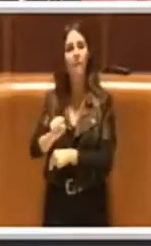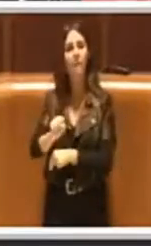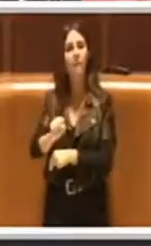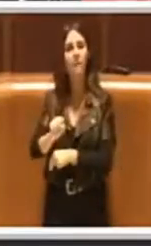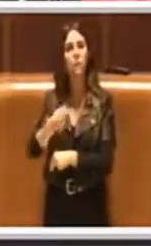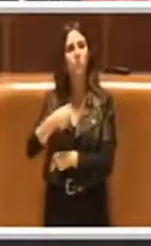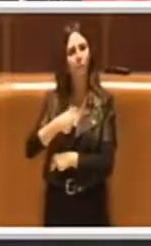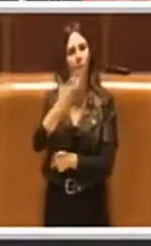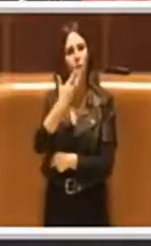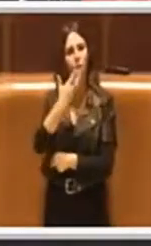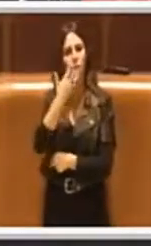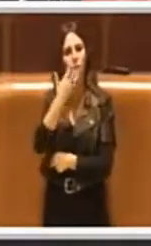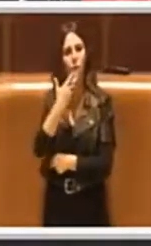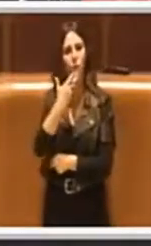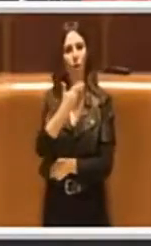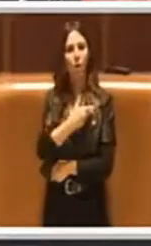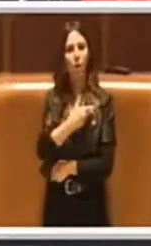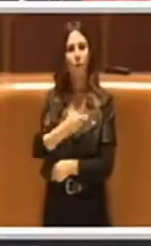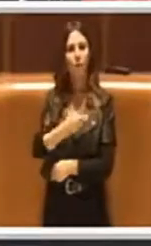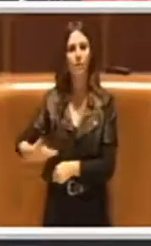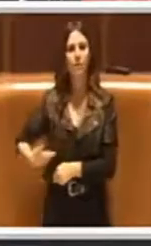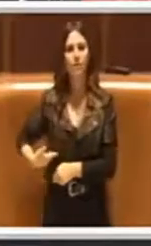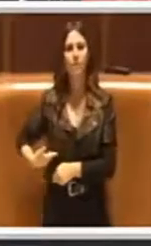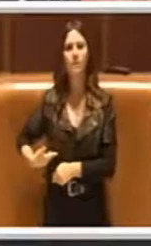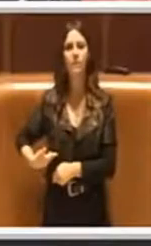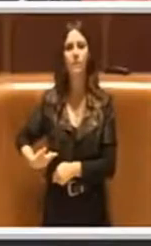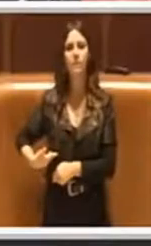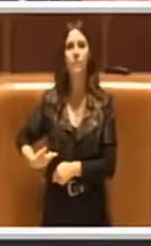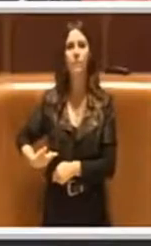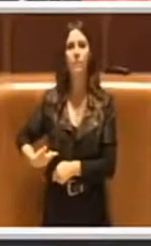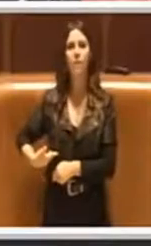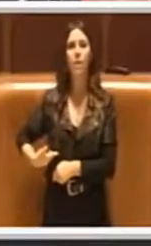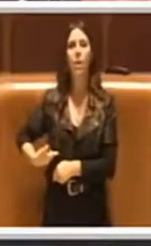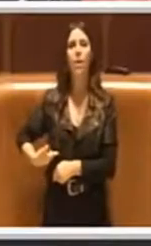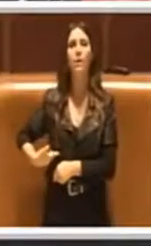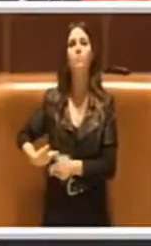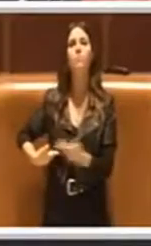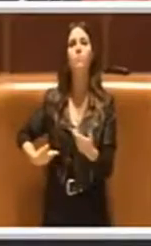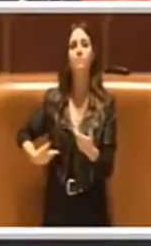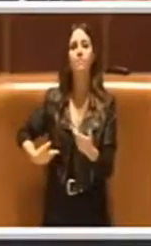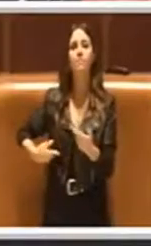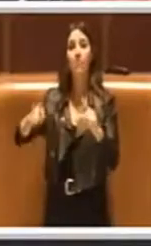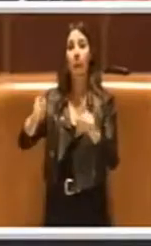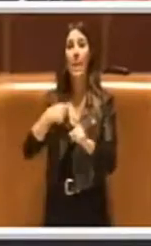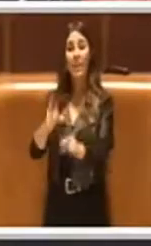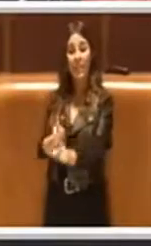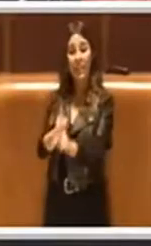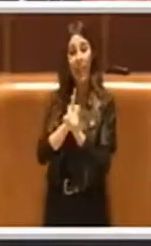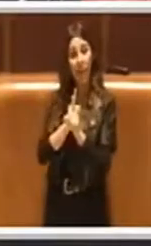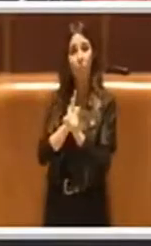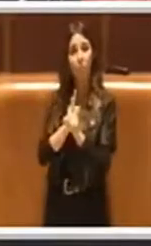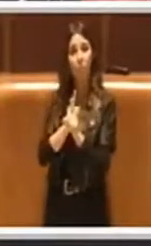a tutti i consiglieri e ai cittadini che seguono l'aula che